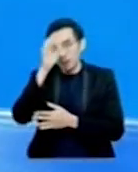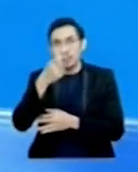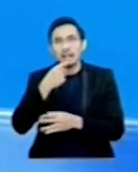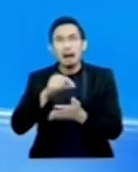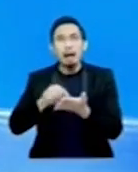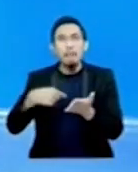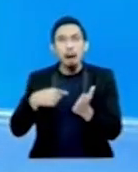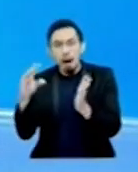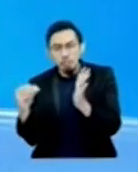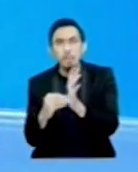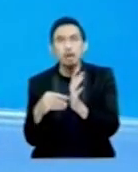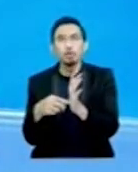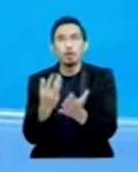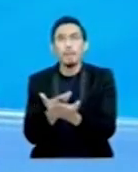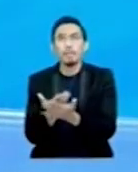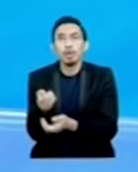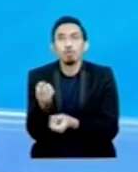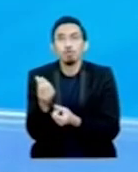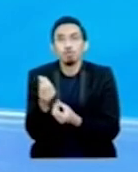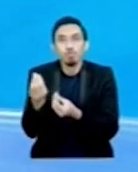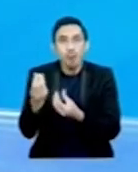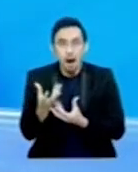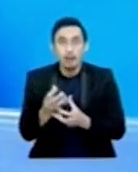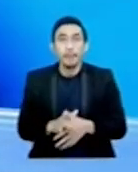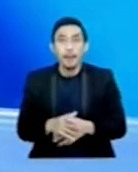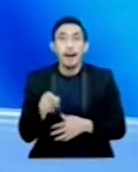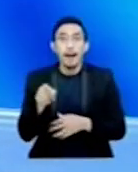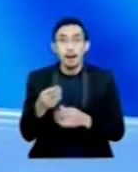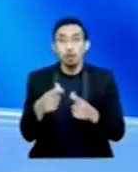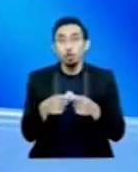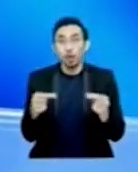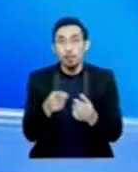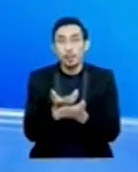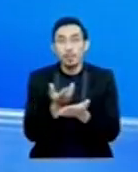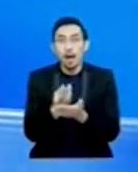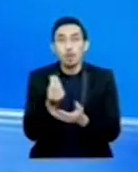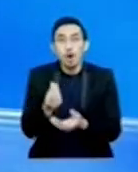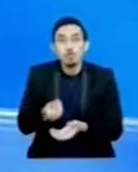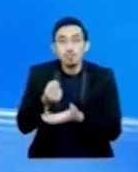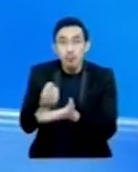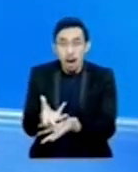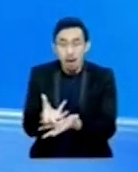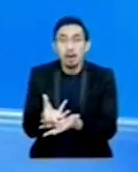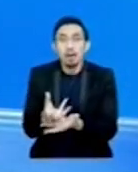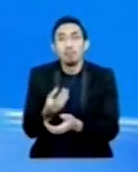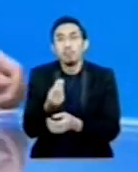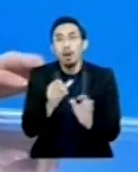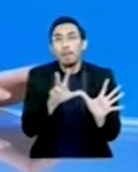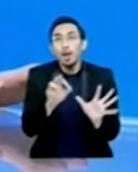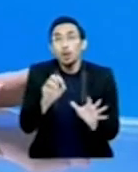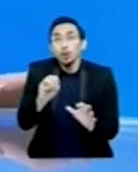sumbangan nama dan tanda tangan ngabalin dicatut dalam sebuah surat permintaan sumbangan senilai 800 juta Rupiah